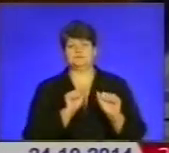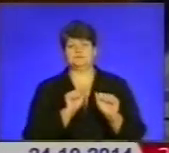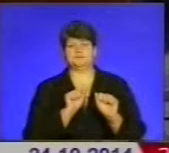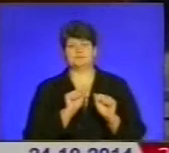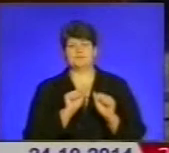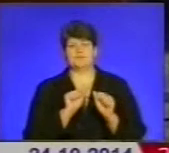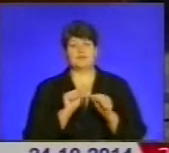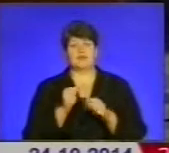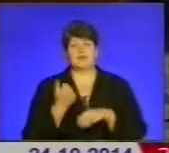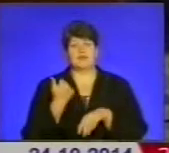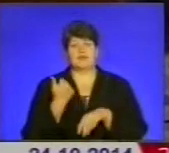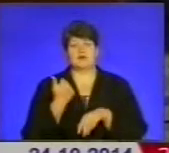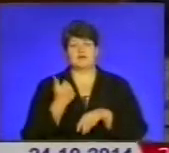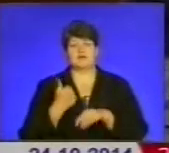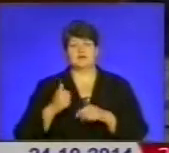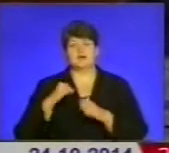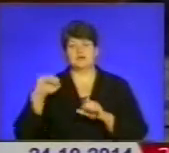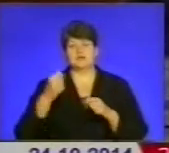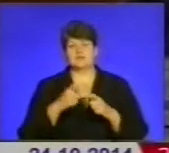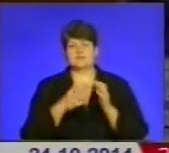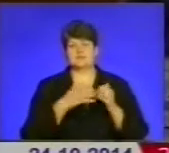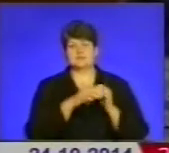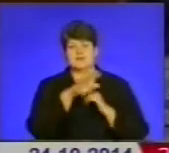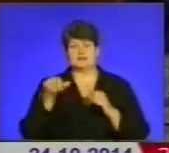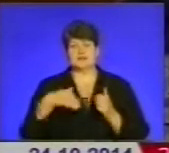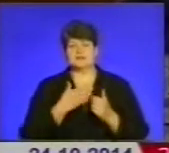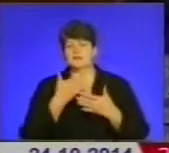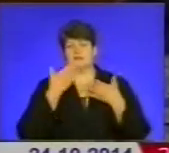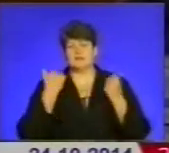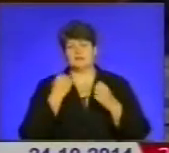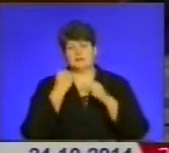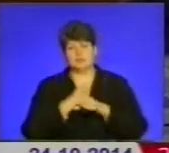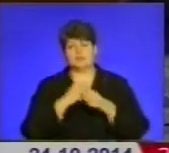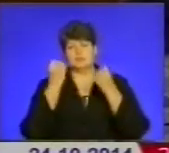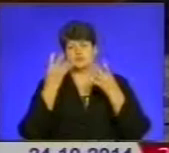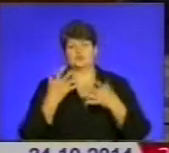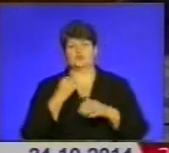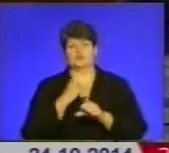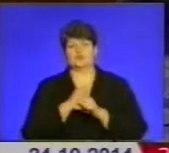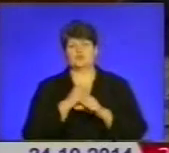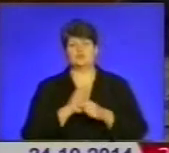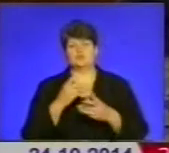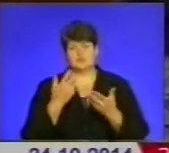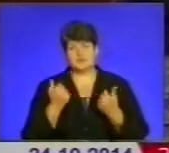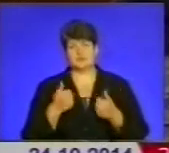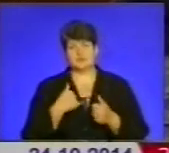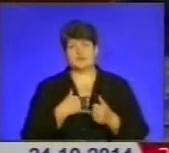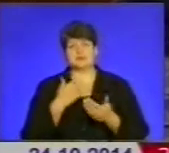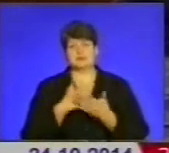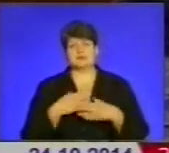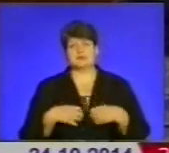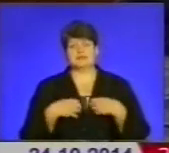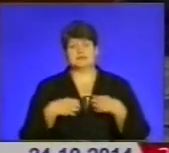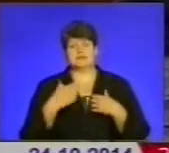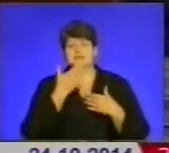Героїв серед нас немає, просто ми робили свою роботу. Є звичайний природний страх, але у нас є добровольці, у нас немає таких,